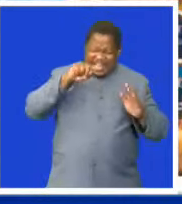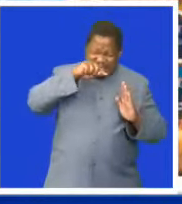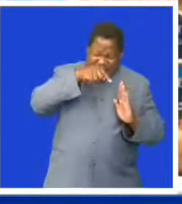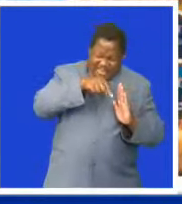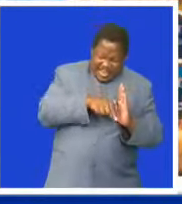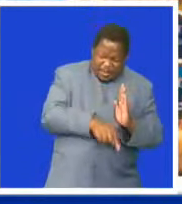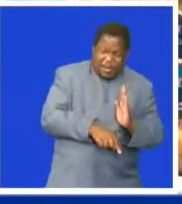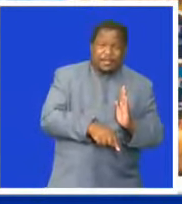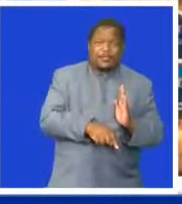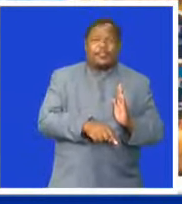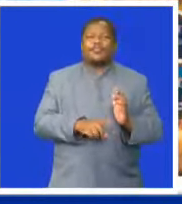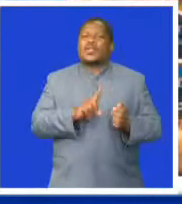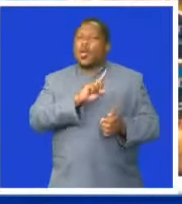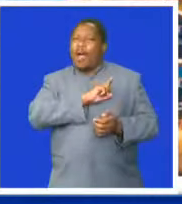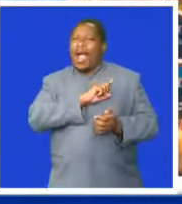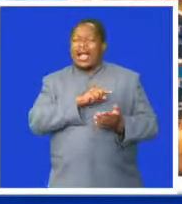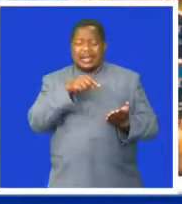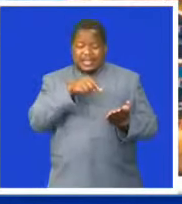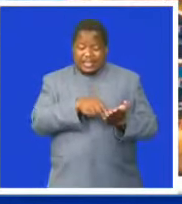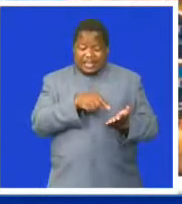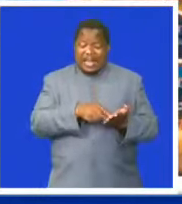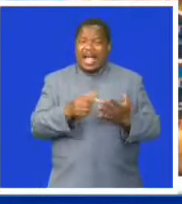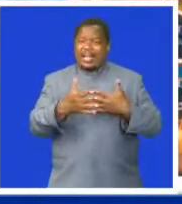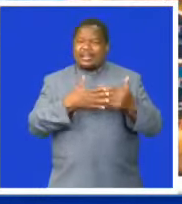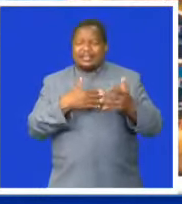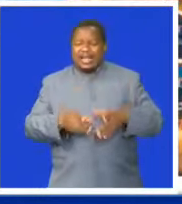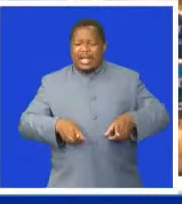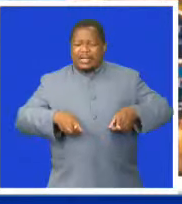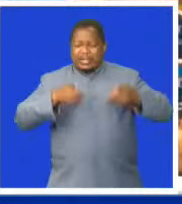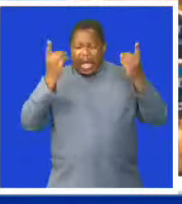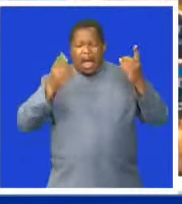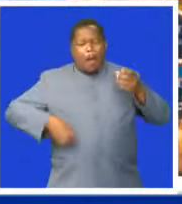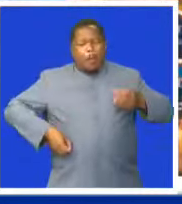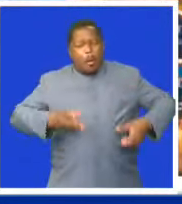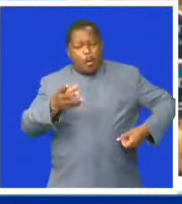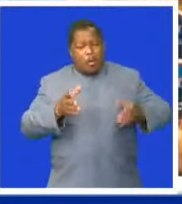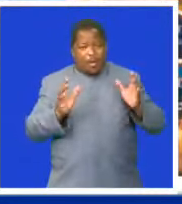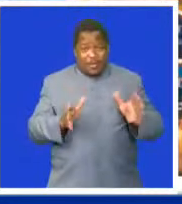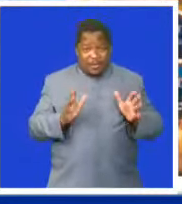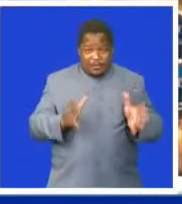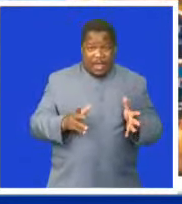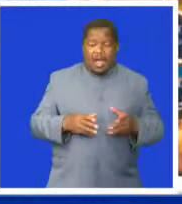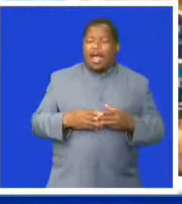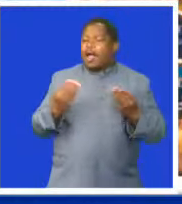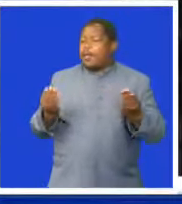uveta tinsolo letimatima kanti ke nalabo labathinzekako abakadiphenduli.